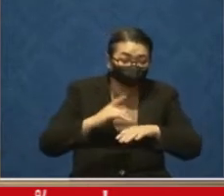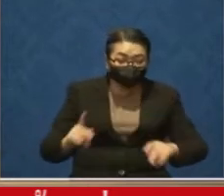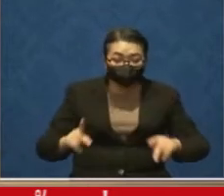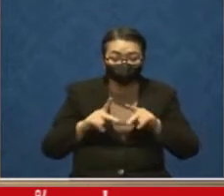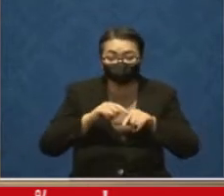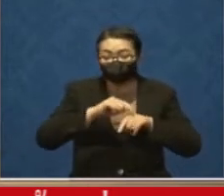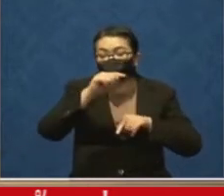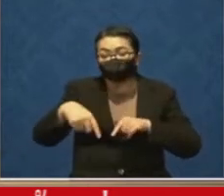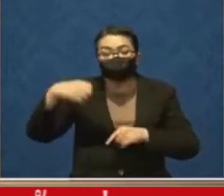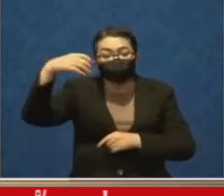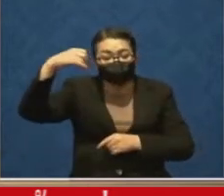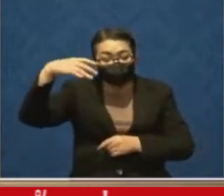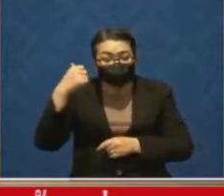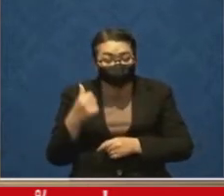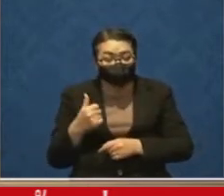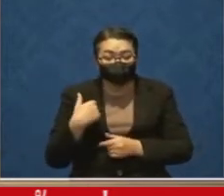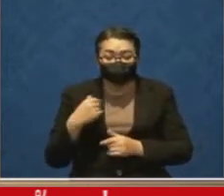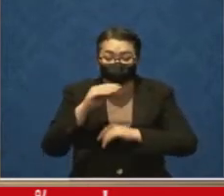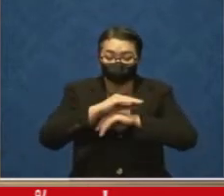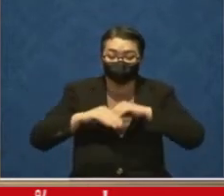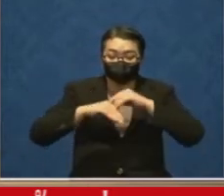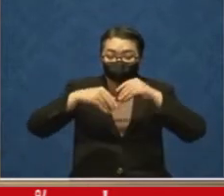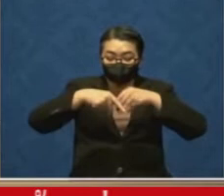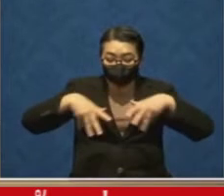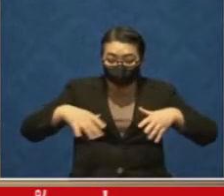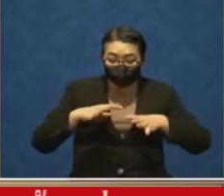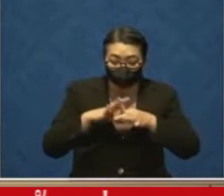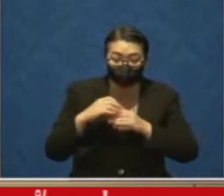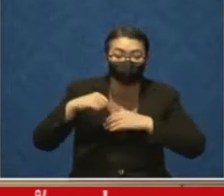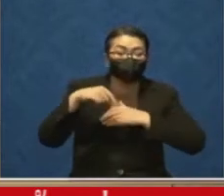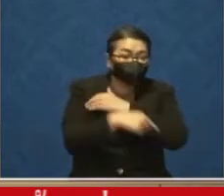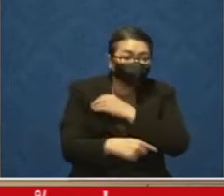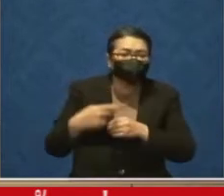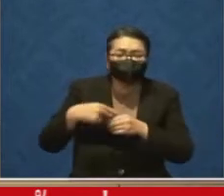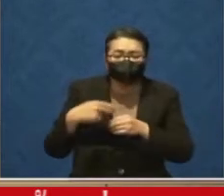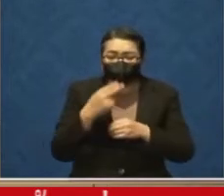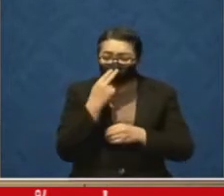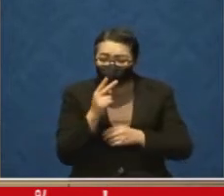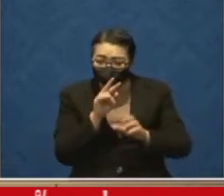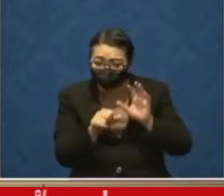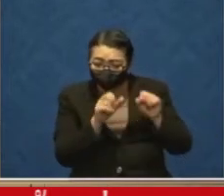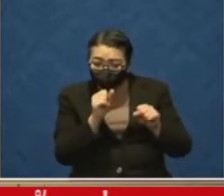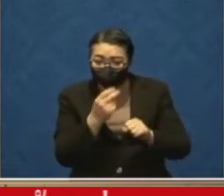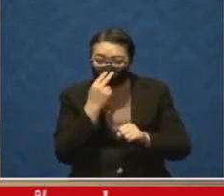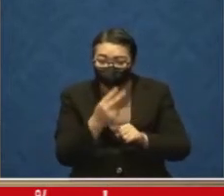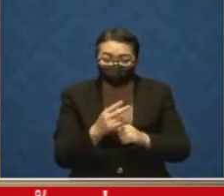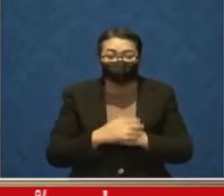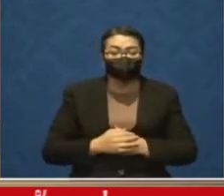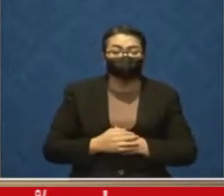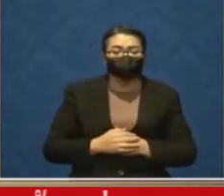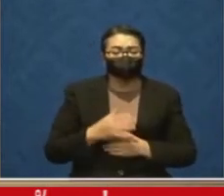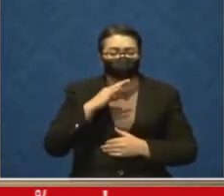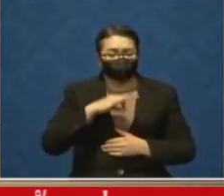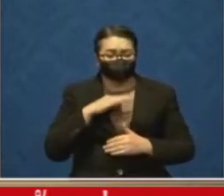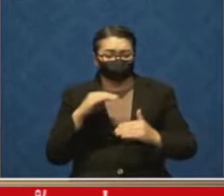เหตุคือะไรครับสัยเหตุกเพอยนี้ครับมัมีโครงข่ายเกี่ยวกับการช่อโกงน้มันเยอะแย้มากมายครับพ